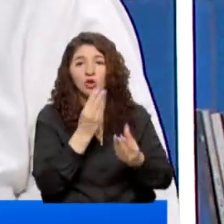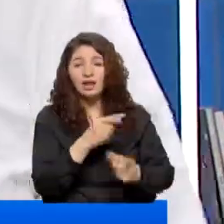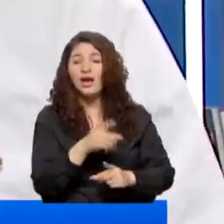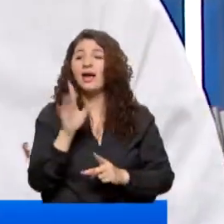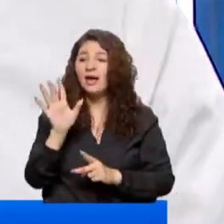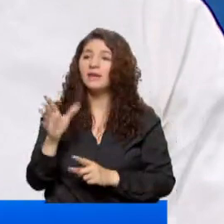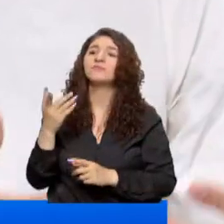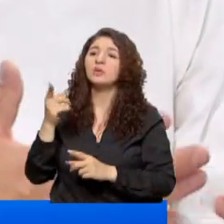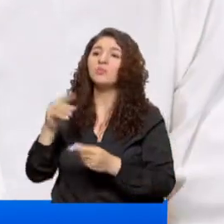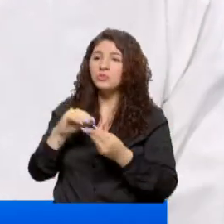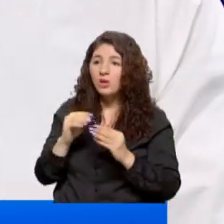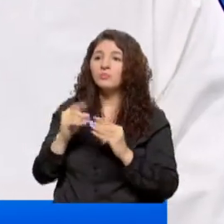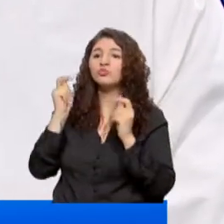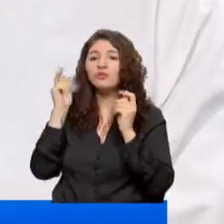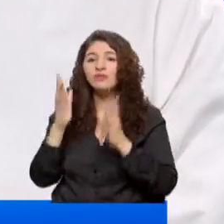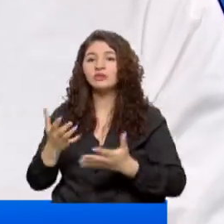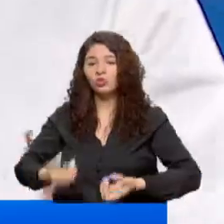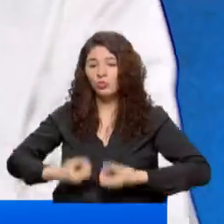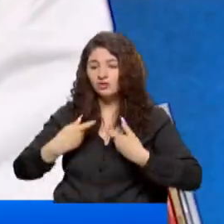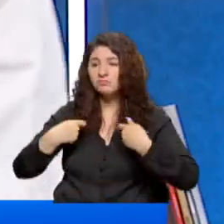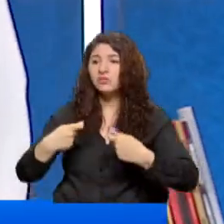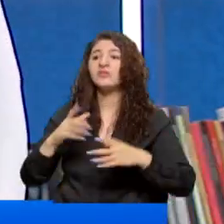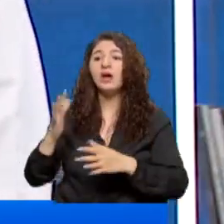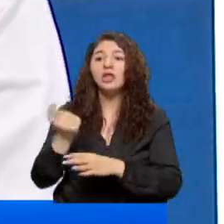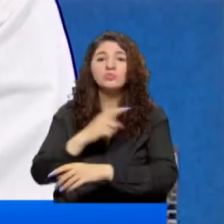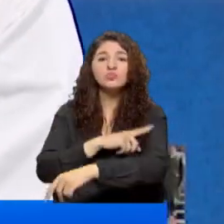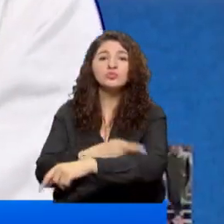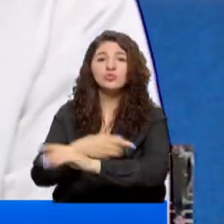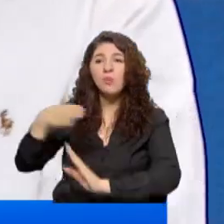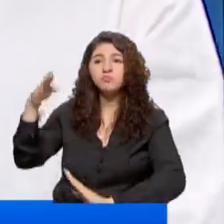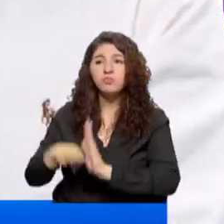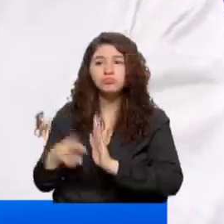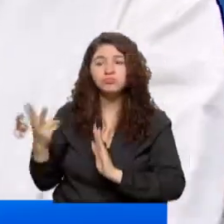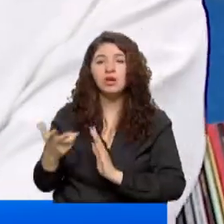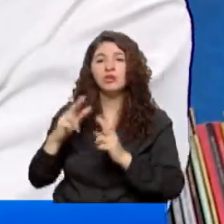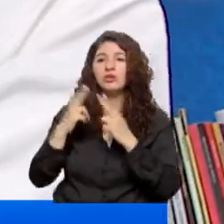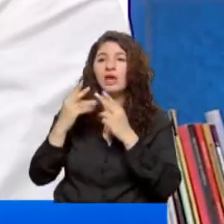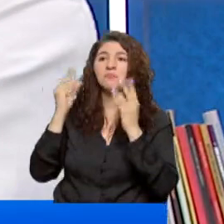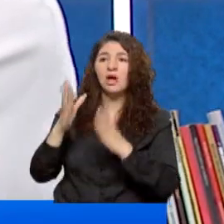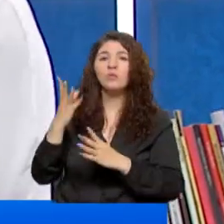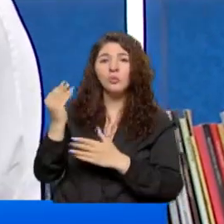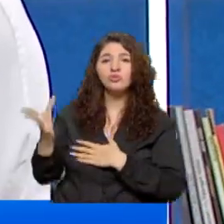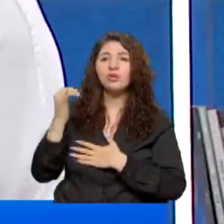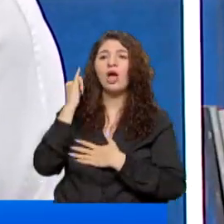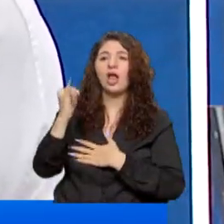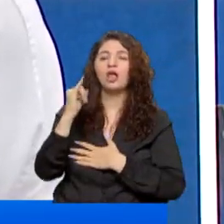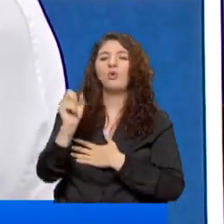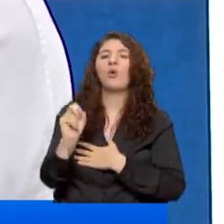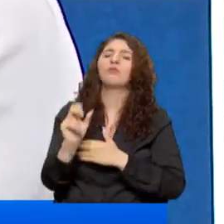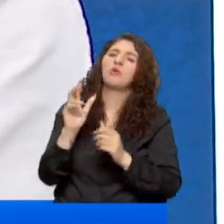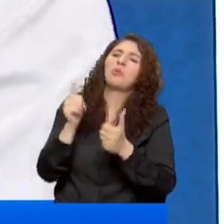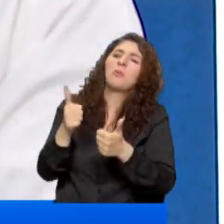yani problem çok fazla üretim maliyetinden Daha ziyade alım gücümüzün çok yani Dünyanın En pahalısı olursa eleştiri